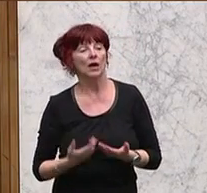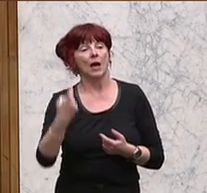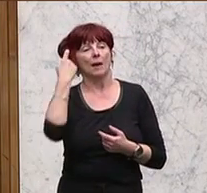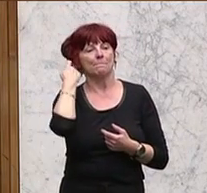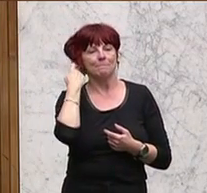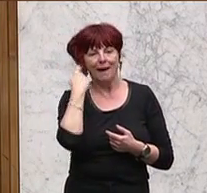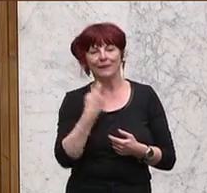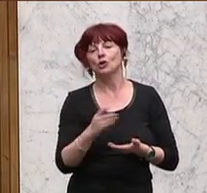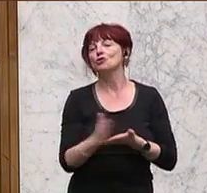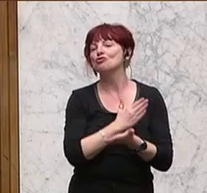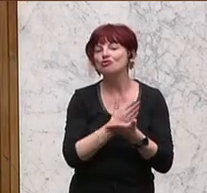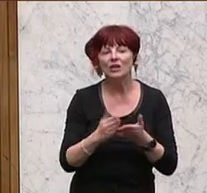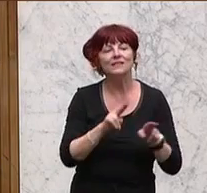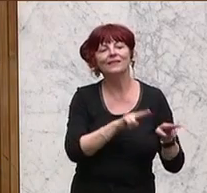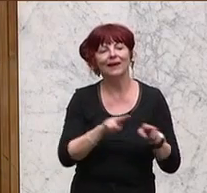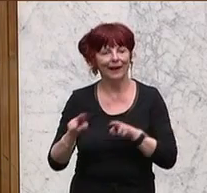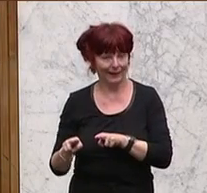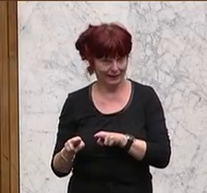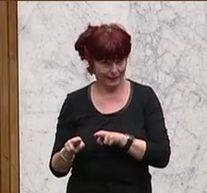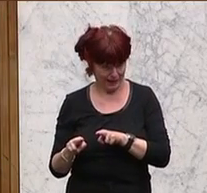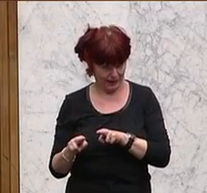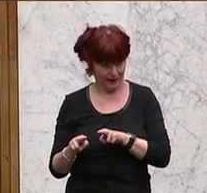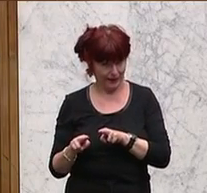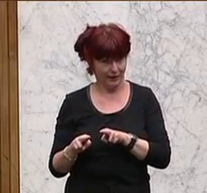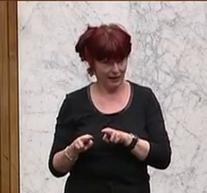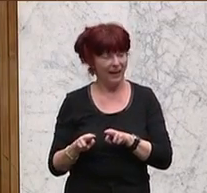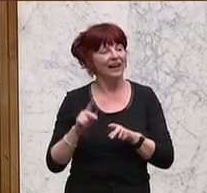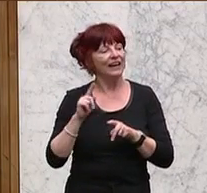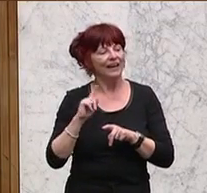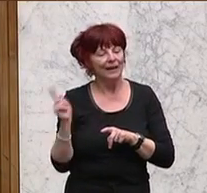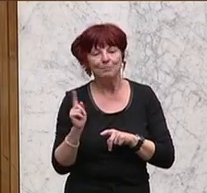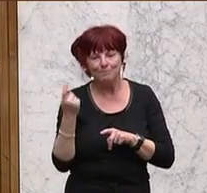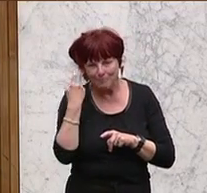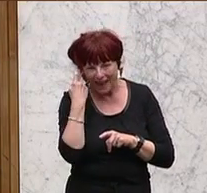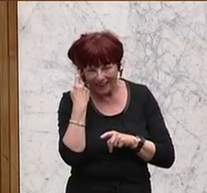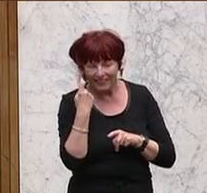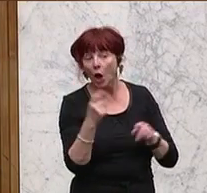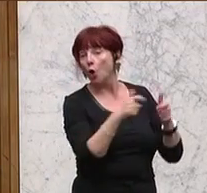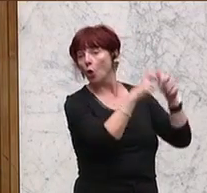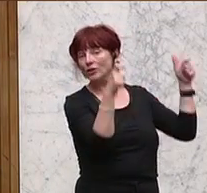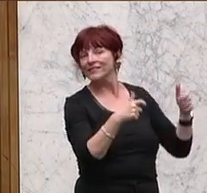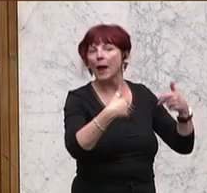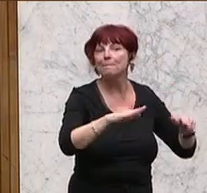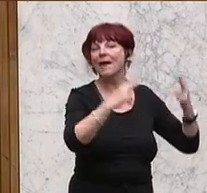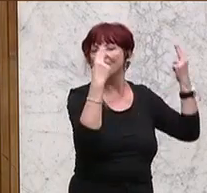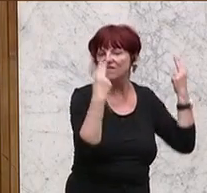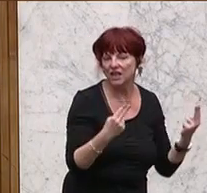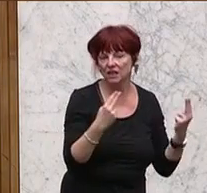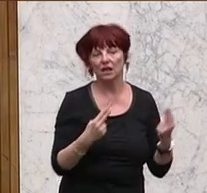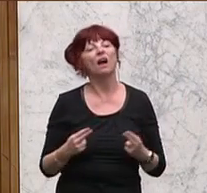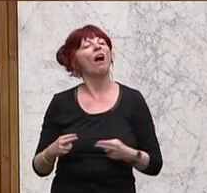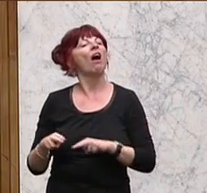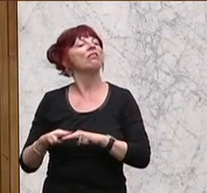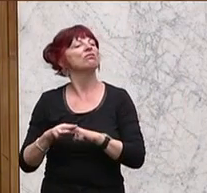um die Schiedsgerichte handelt, die ja tatsächlich die Konzerne über das nationale Recht stellen, oder die